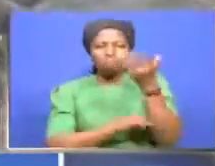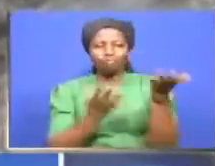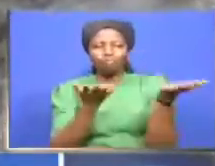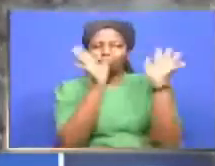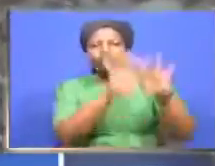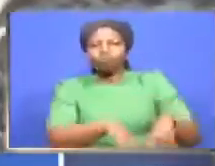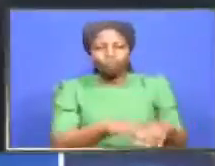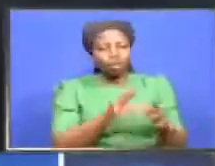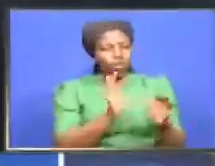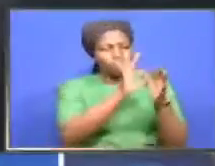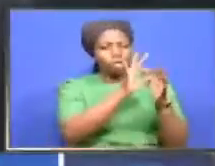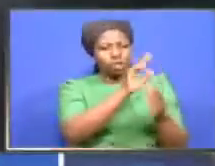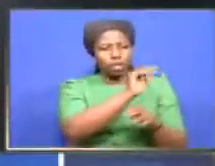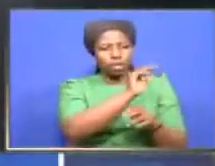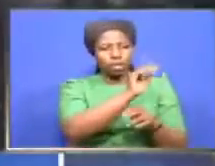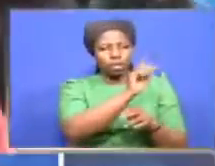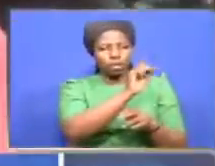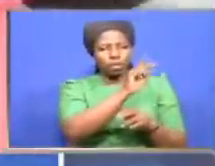wa Kitengela.